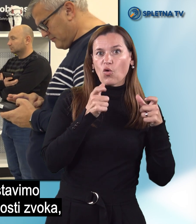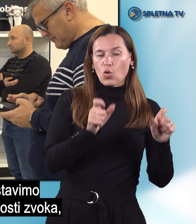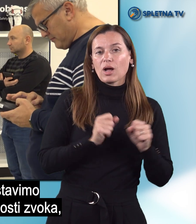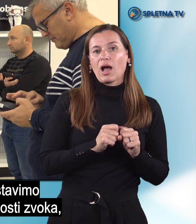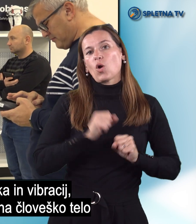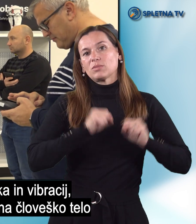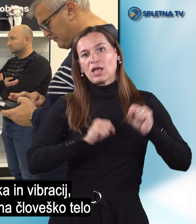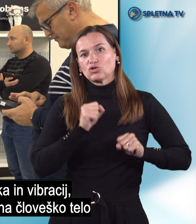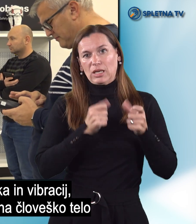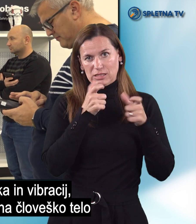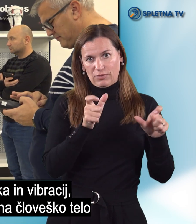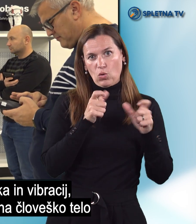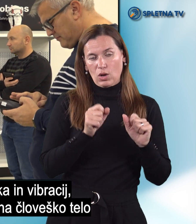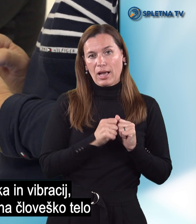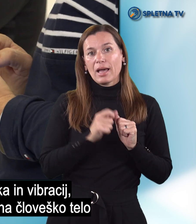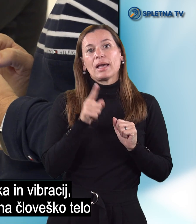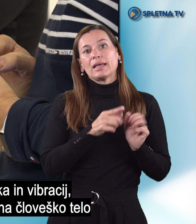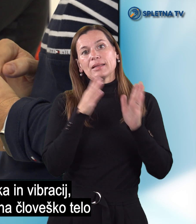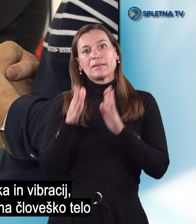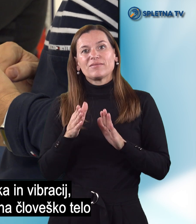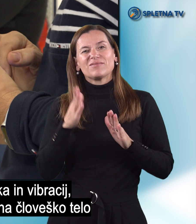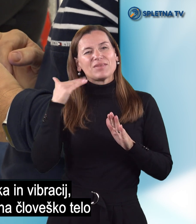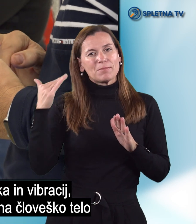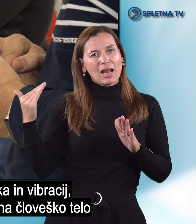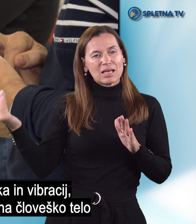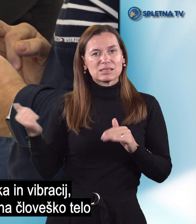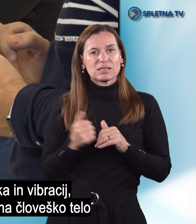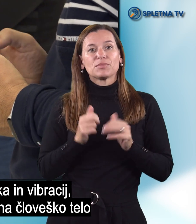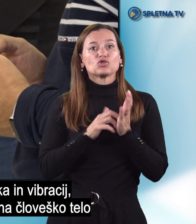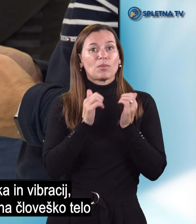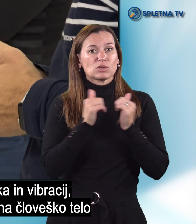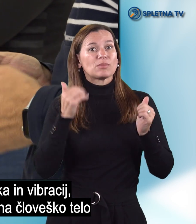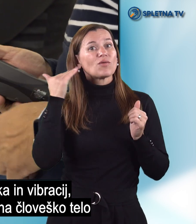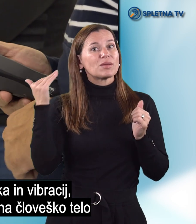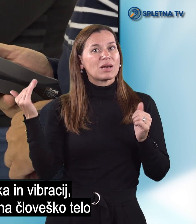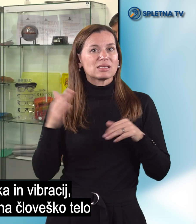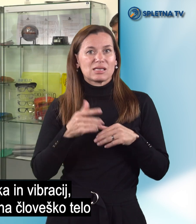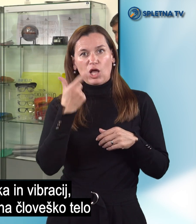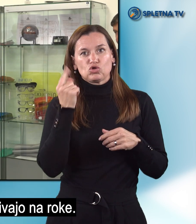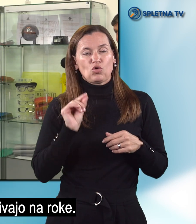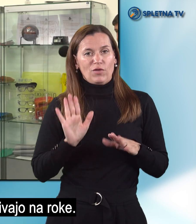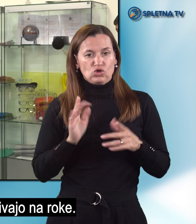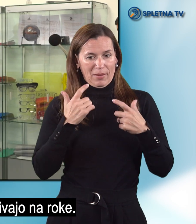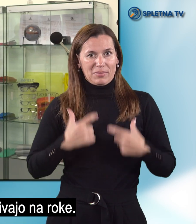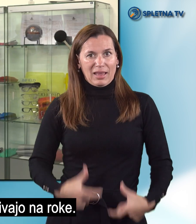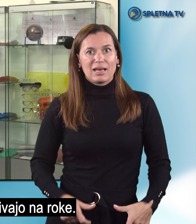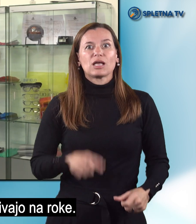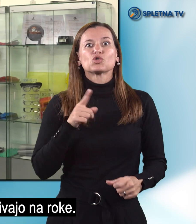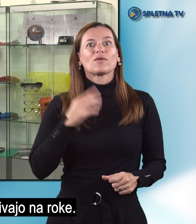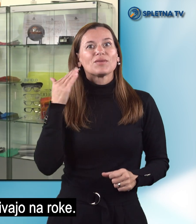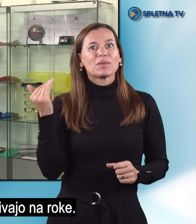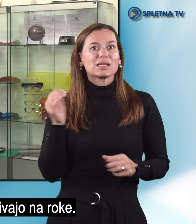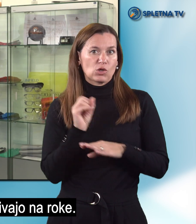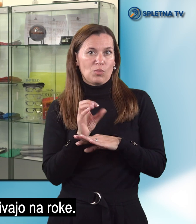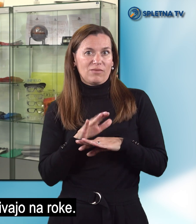zvoka, obnašanje zvoka in pa vibracij, predvsem vibracij na človeškem telesu in pa vibracij,